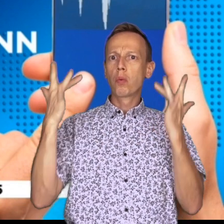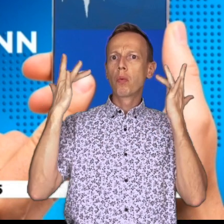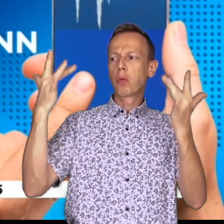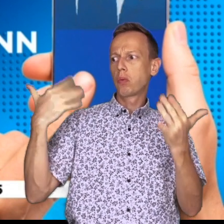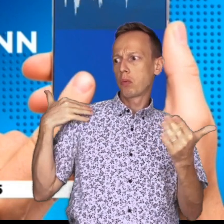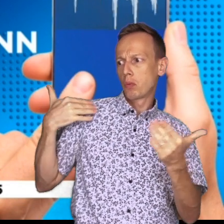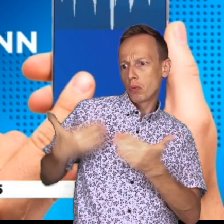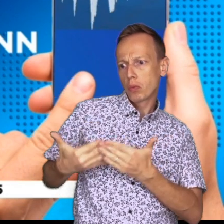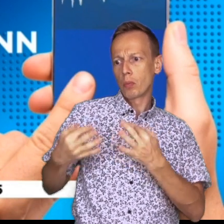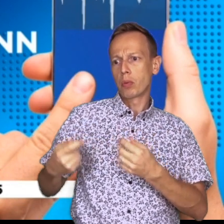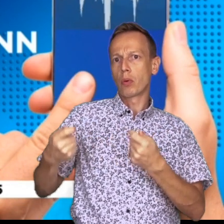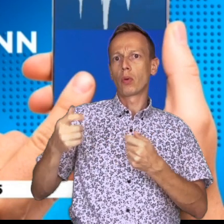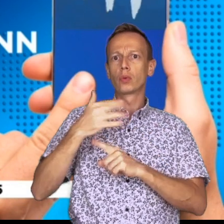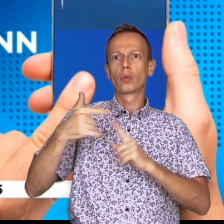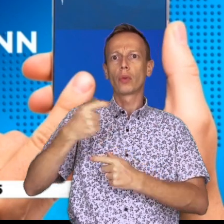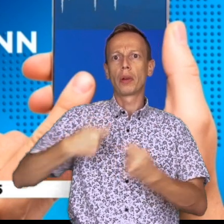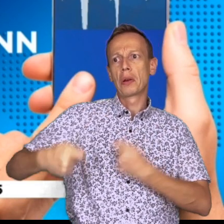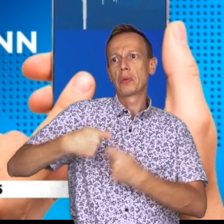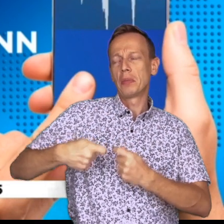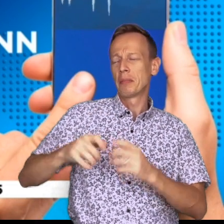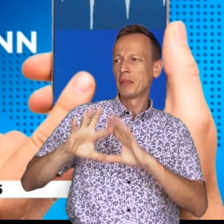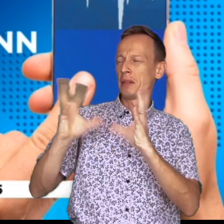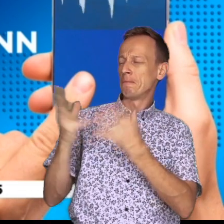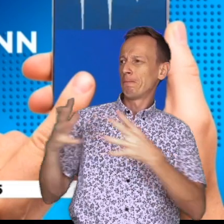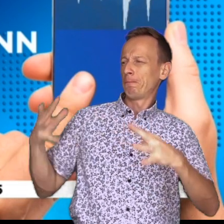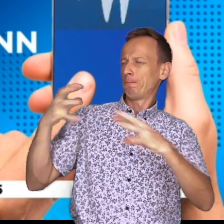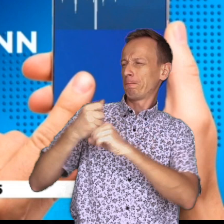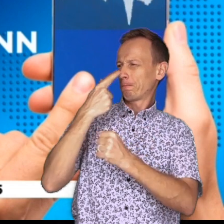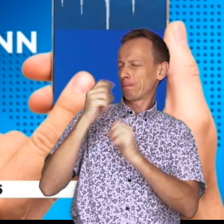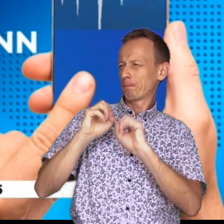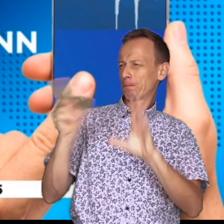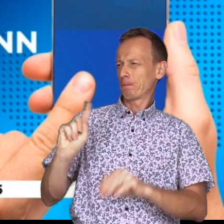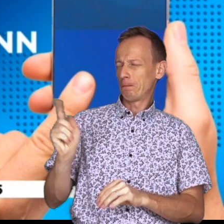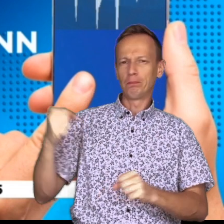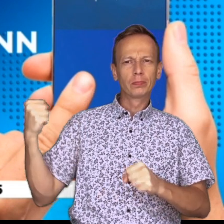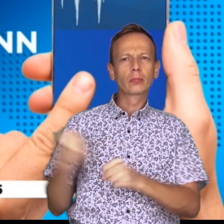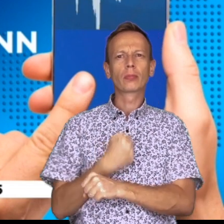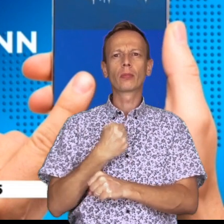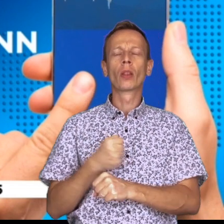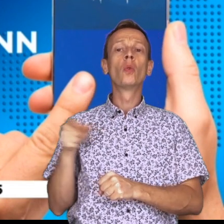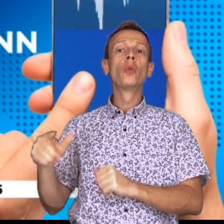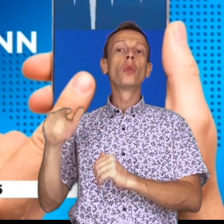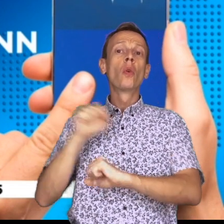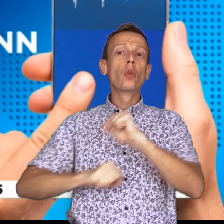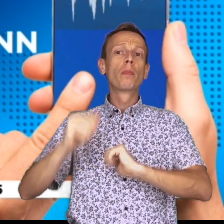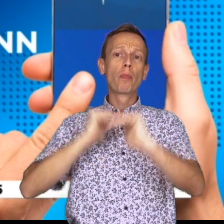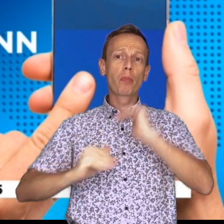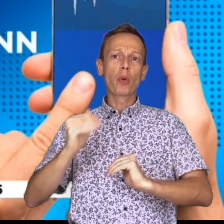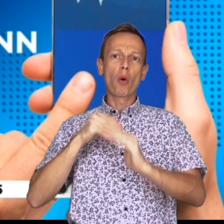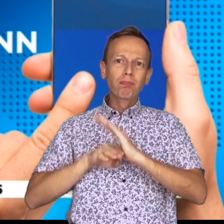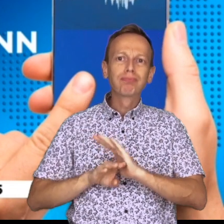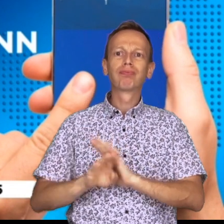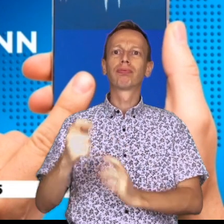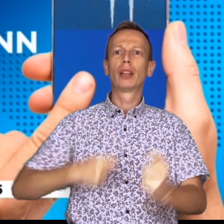en tirant la quintessence de l'expérience post-Covid en socio-économique, c'est quand même un peu dommage. Ce qui fait que ça conduit